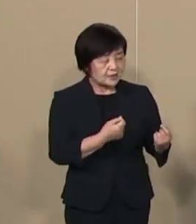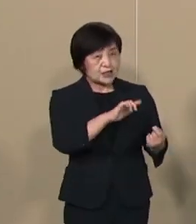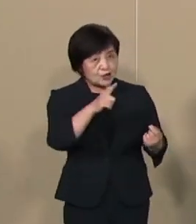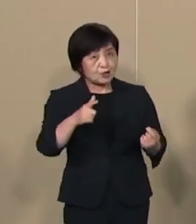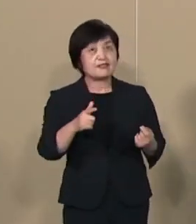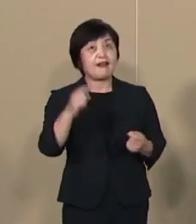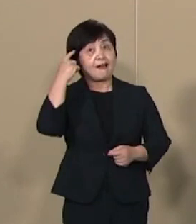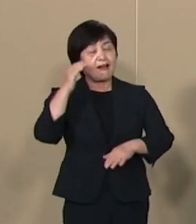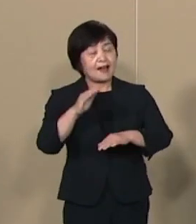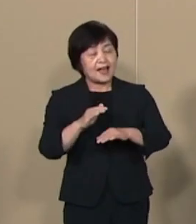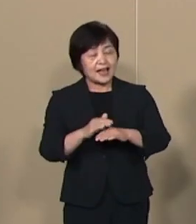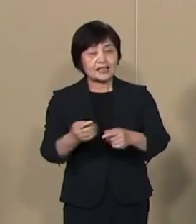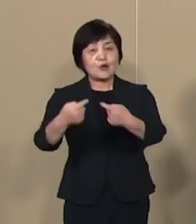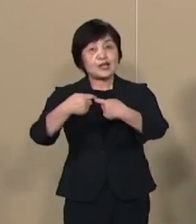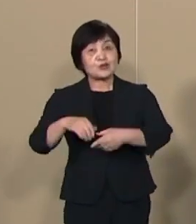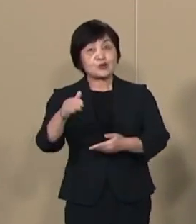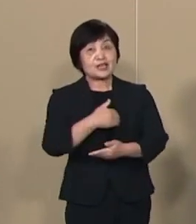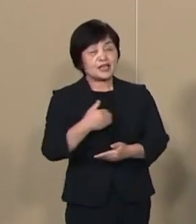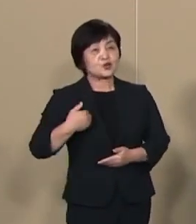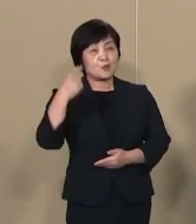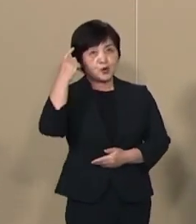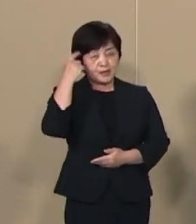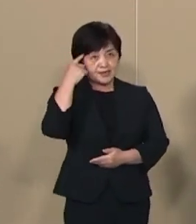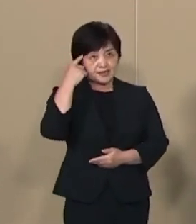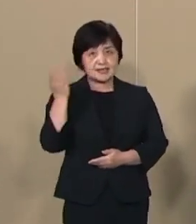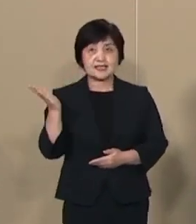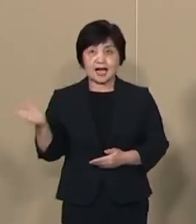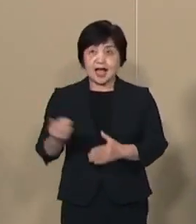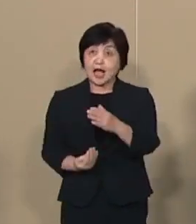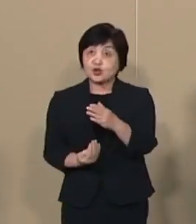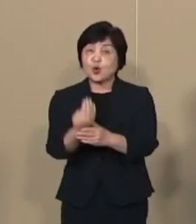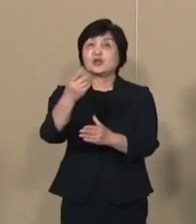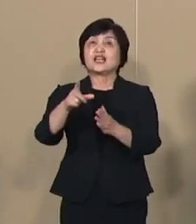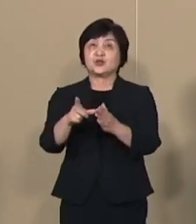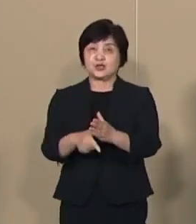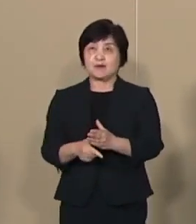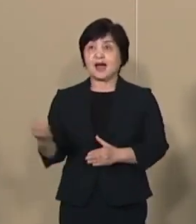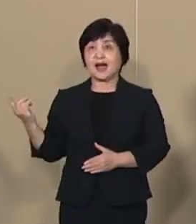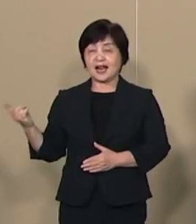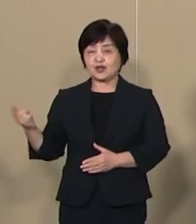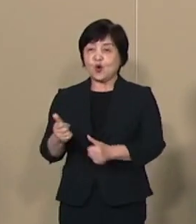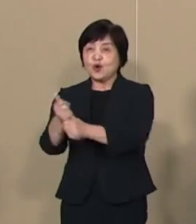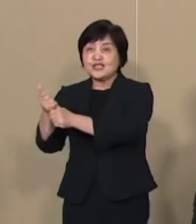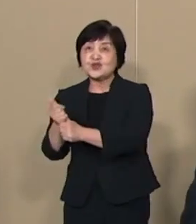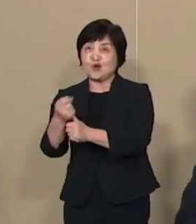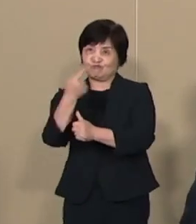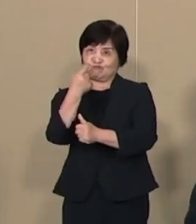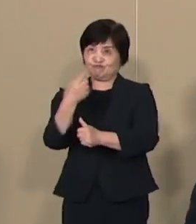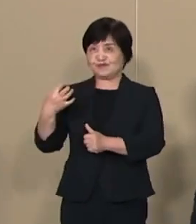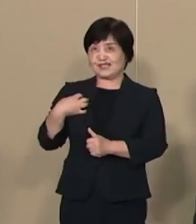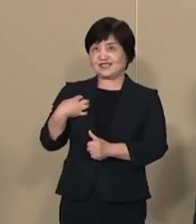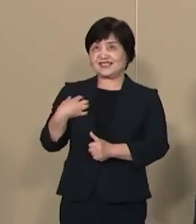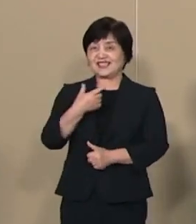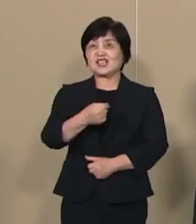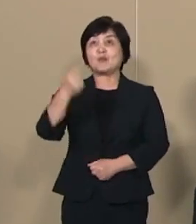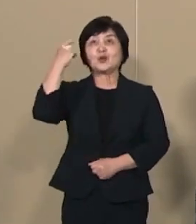一緒であの斎藤君がこれで通ったら僕もね斎藤軍の秘書やろうかなんてもはやいそうなんでそこ